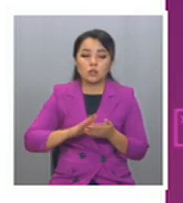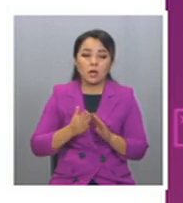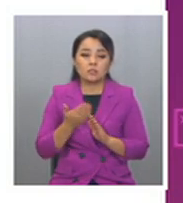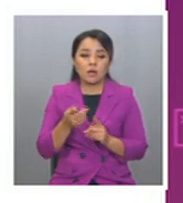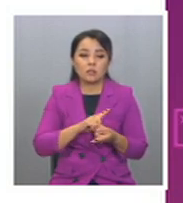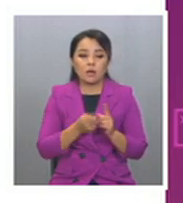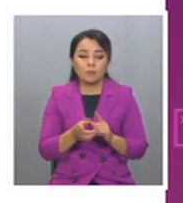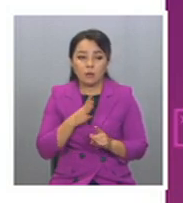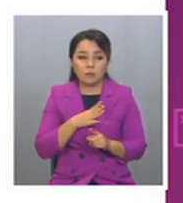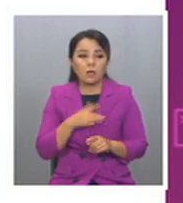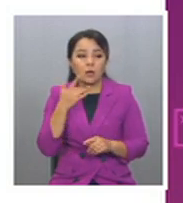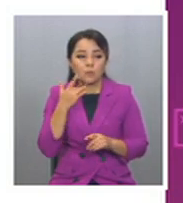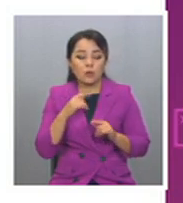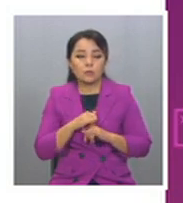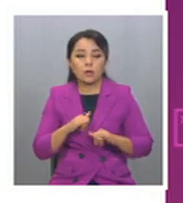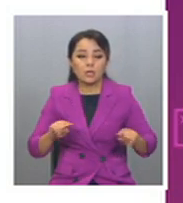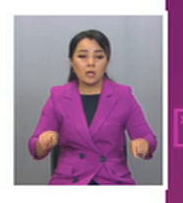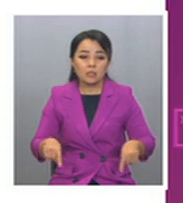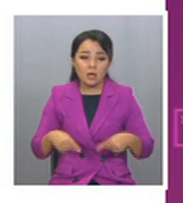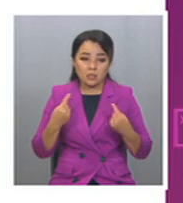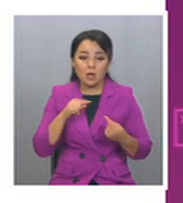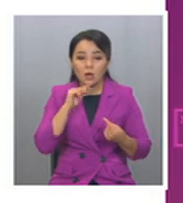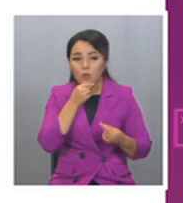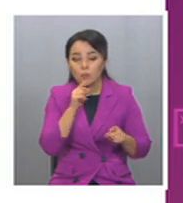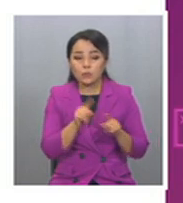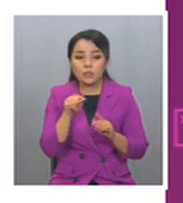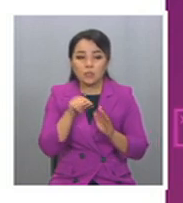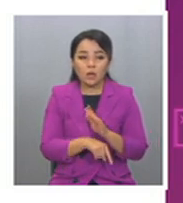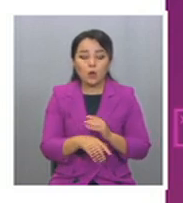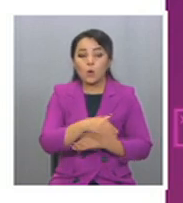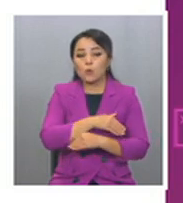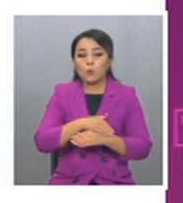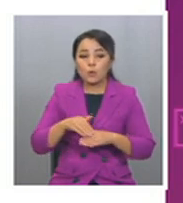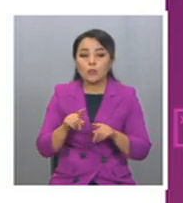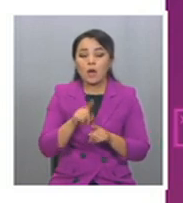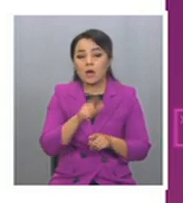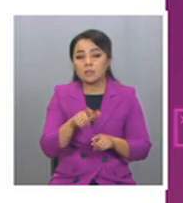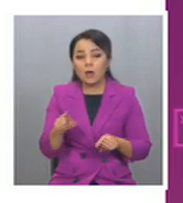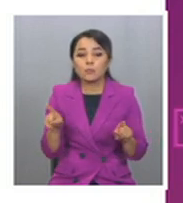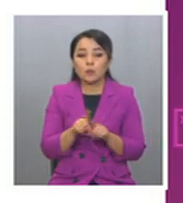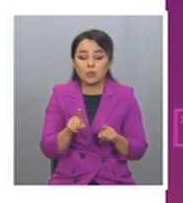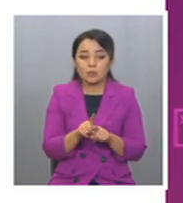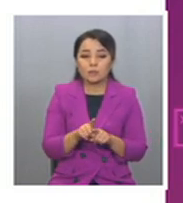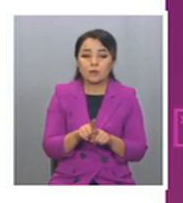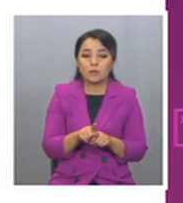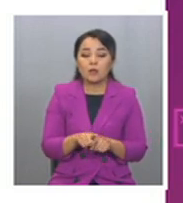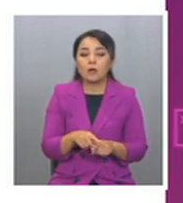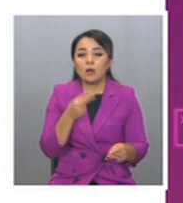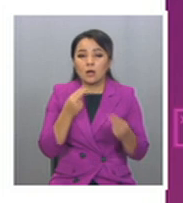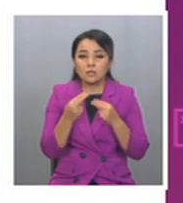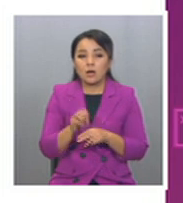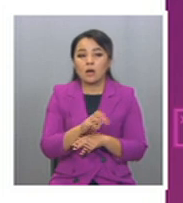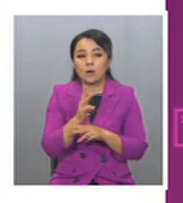Штаттары өркендеп келе жатқан Америка Құрама Штаттарының экономикасында көшелерінде тіпті адамдарды азық-түлікпен